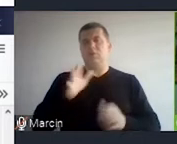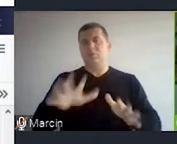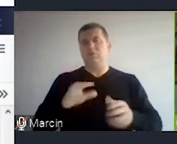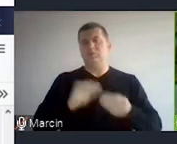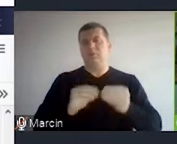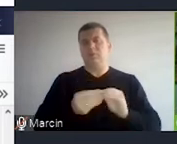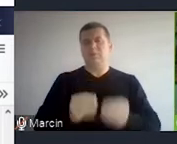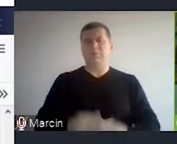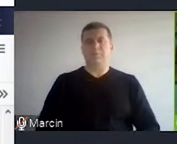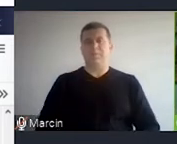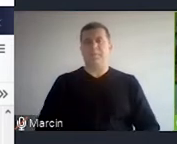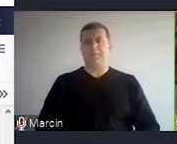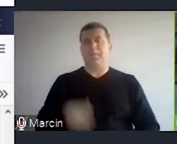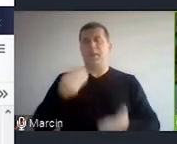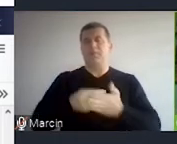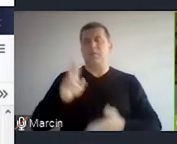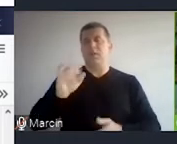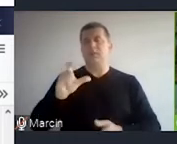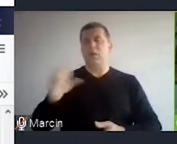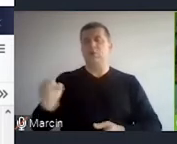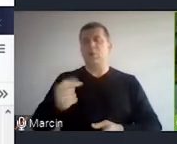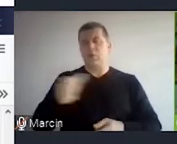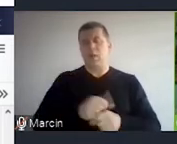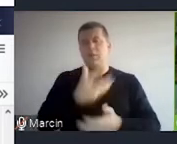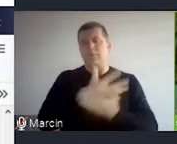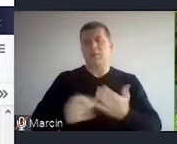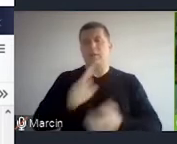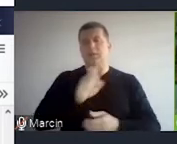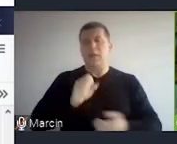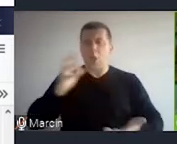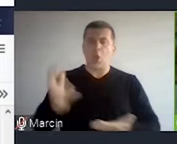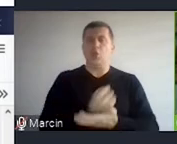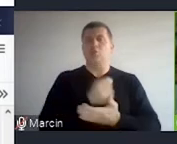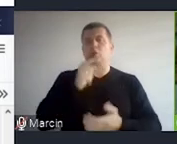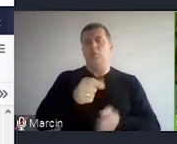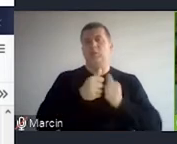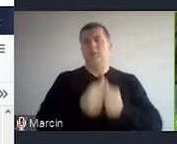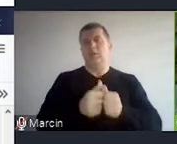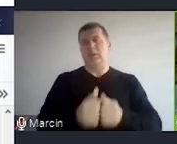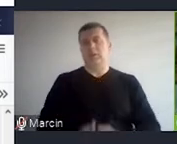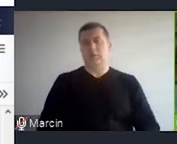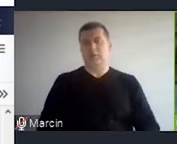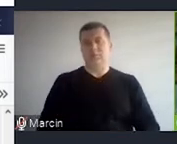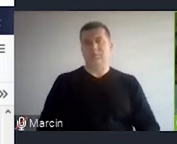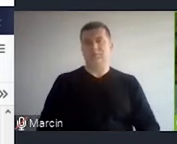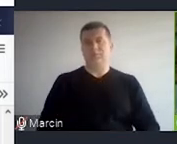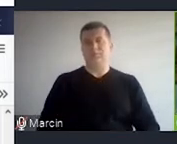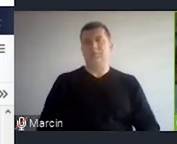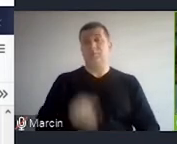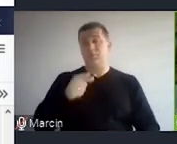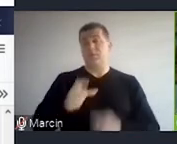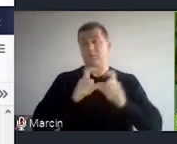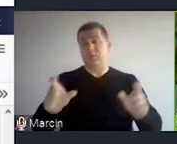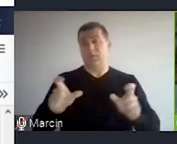krzywdę. Czyli kwota ryczałtowa to zryczałtowane wynagrodzenie za osiągnięcie danego zadania. I w tym momencie,